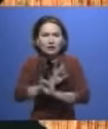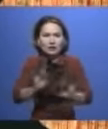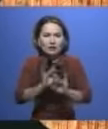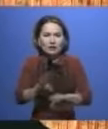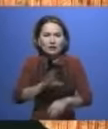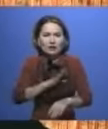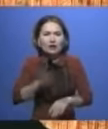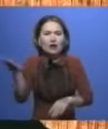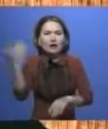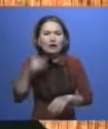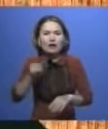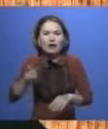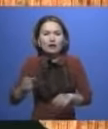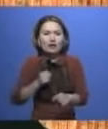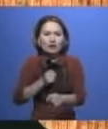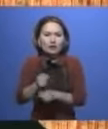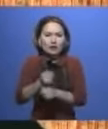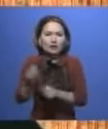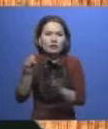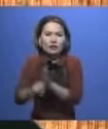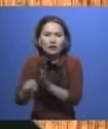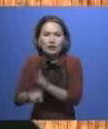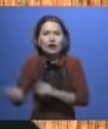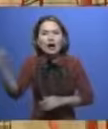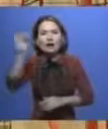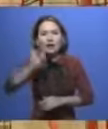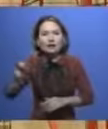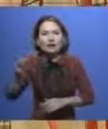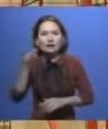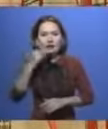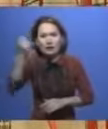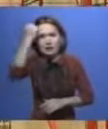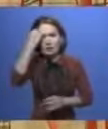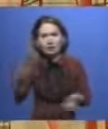білді. Қуғын-сүргін кезеңі келер ұрпақ танымында тарихтың белгісіз парағы болып қалмау керек.